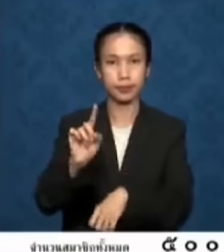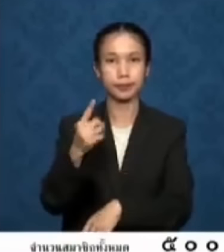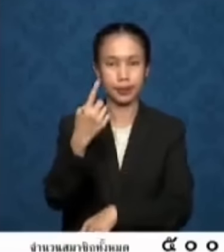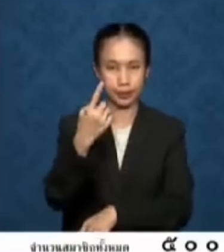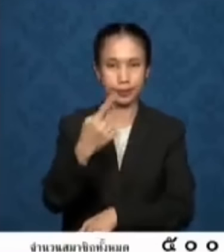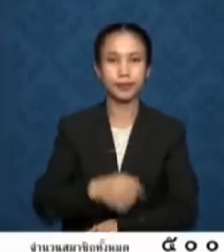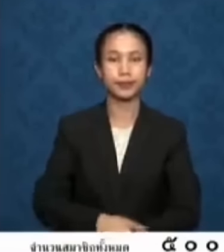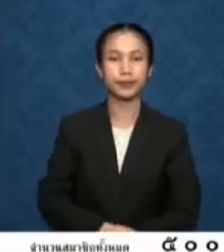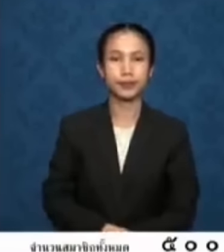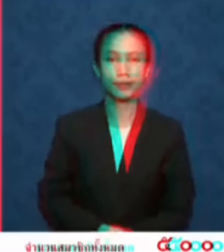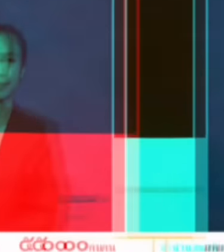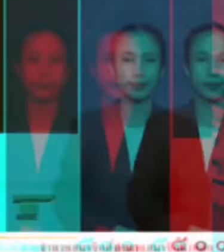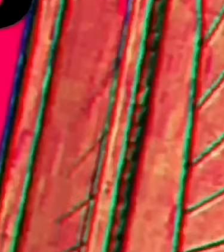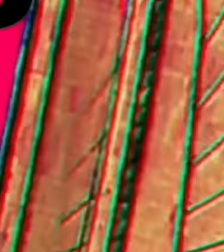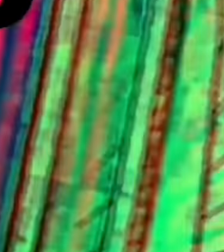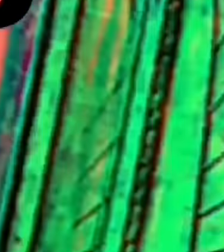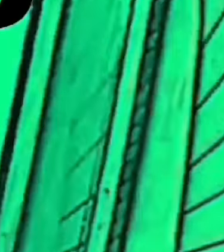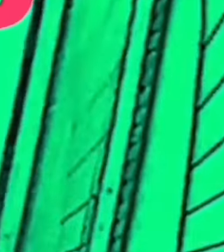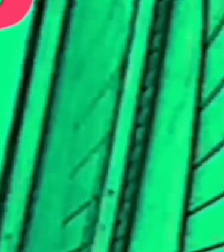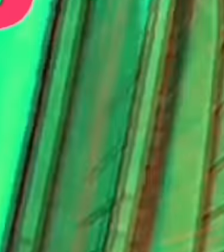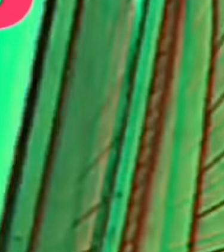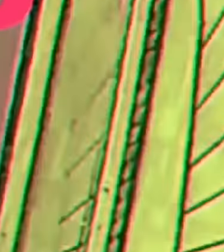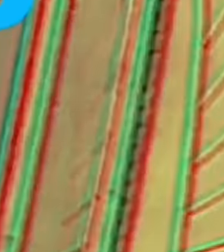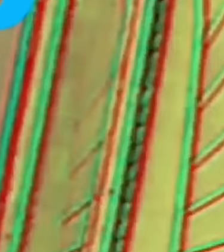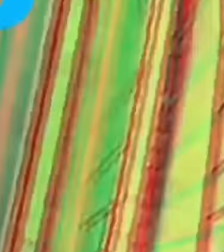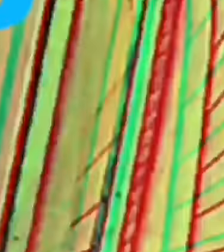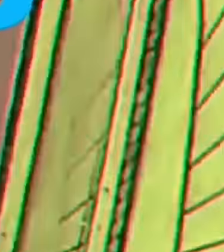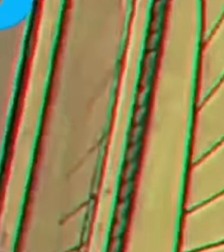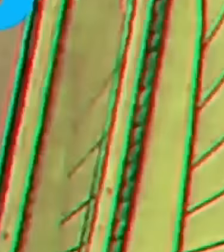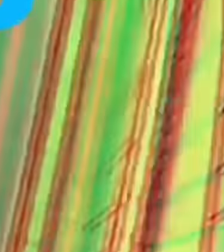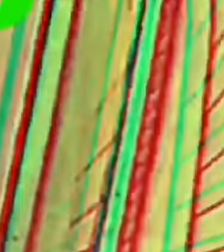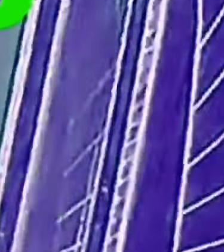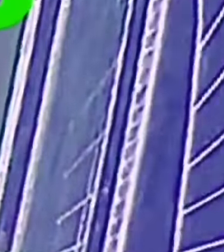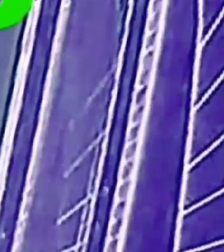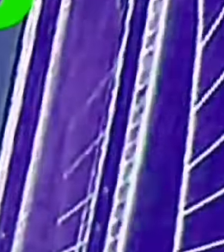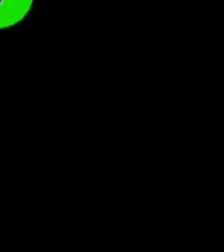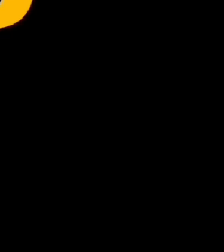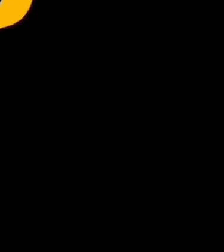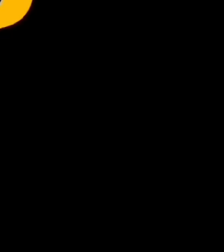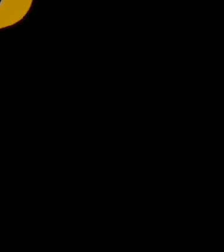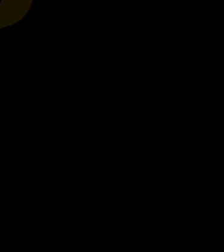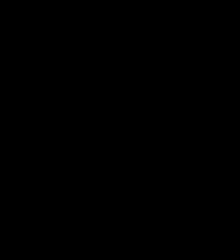Music.